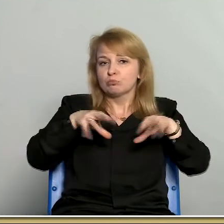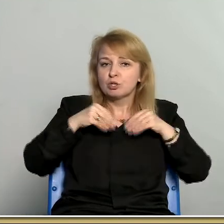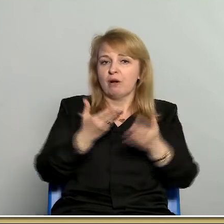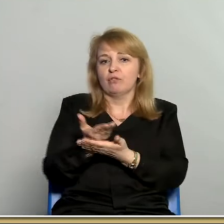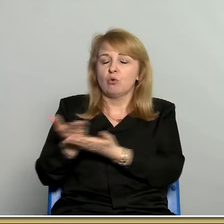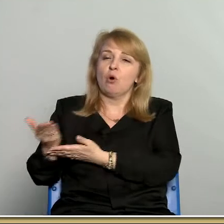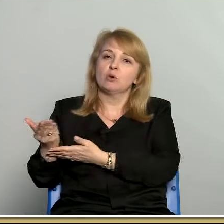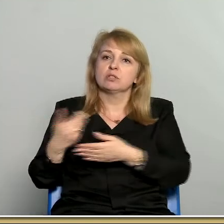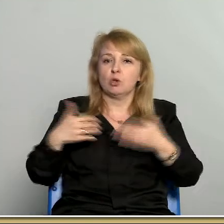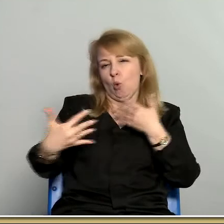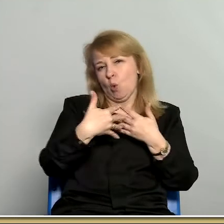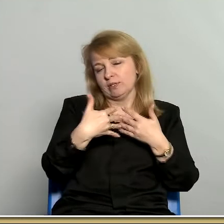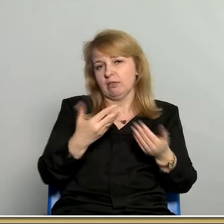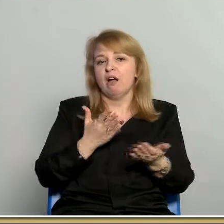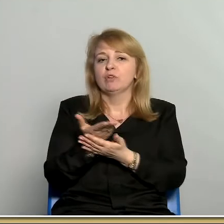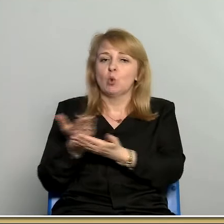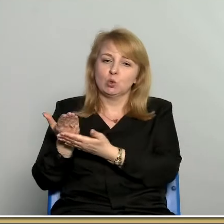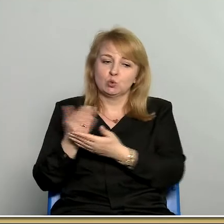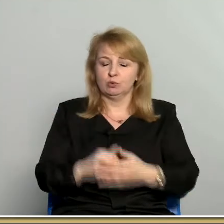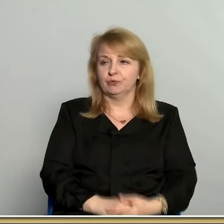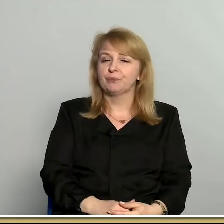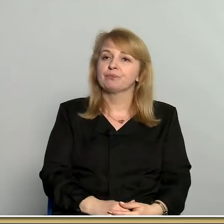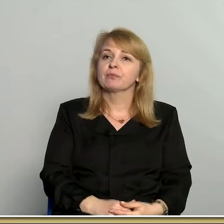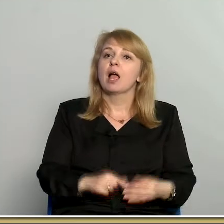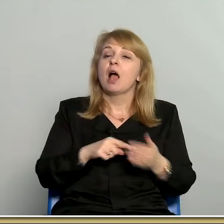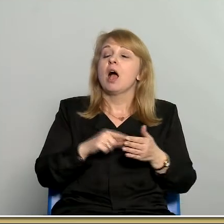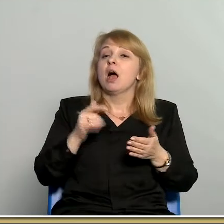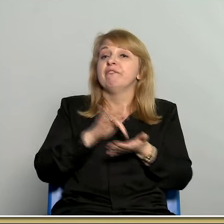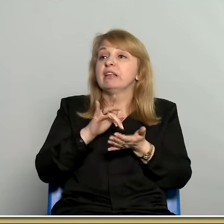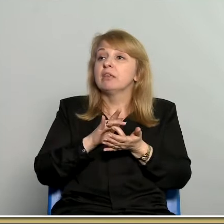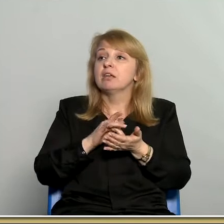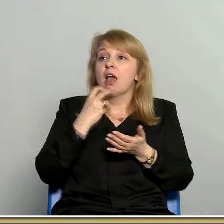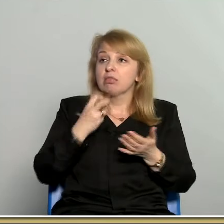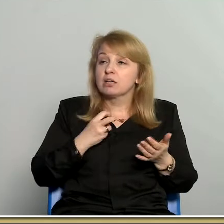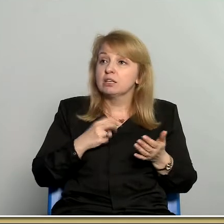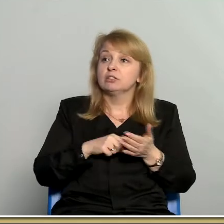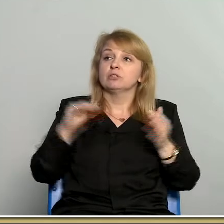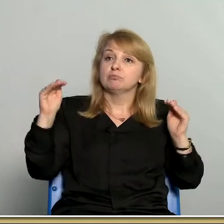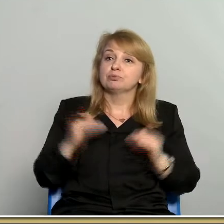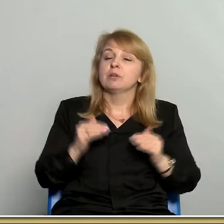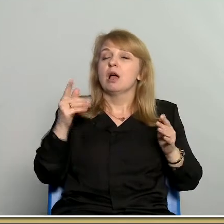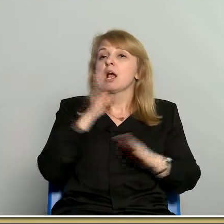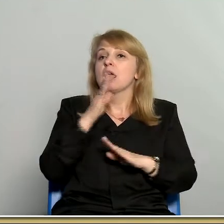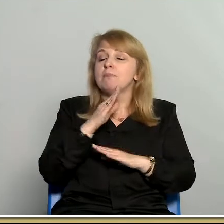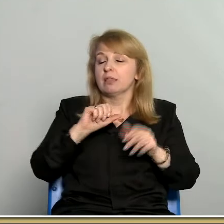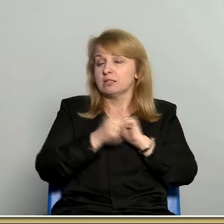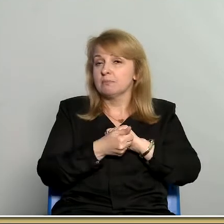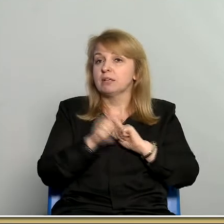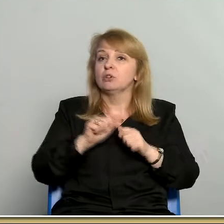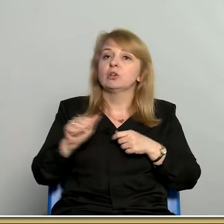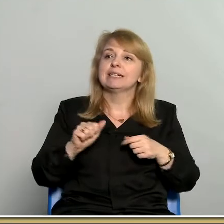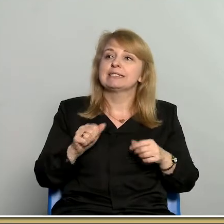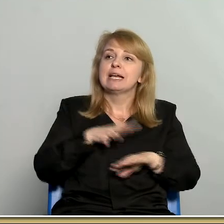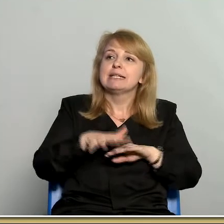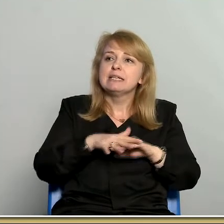kryteriów oceny wniosków. Efektywność energetyczna, kolejny konkurs zmiany klimatu, systemy wczesnego ostrzegania przed